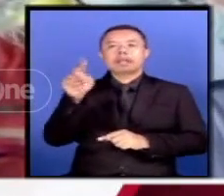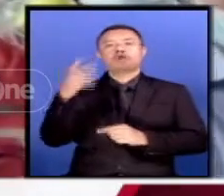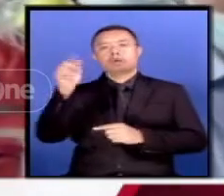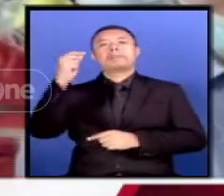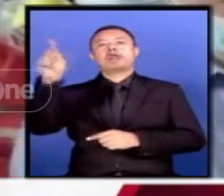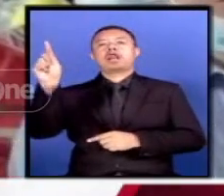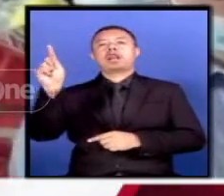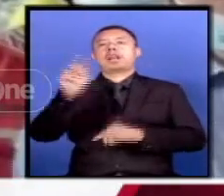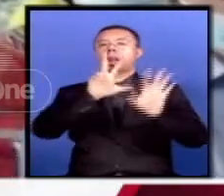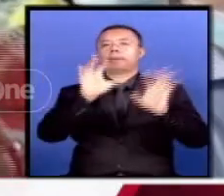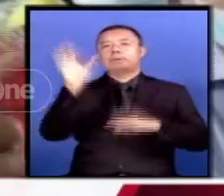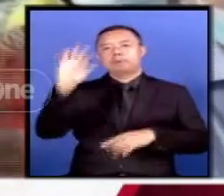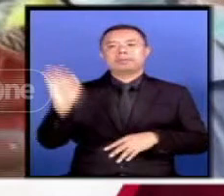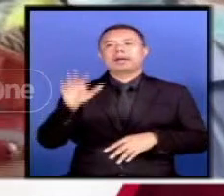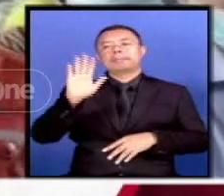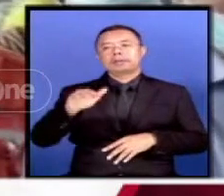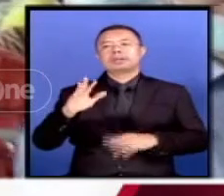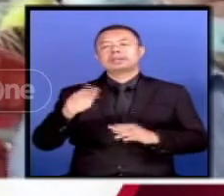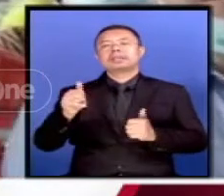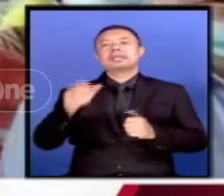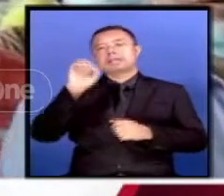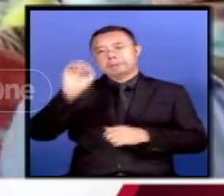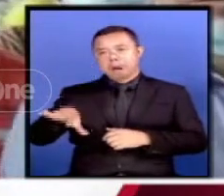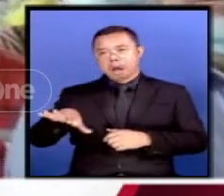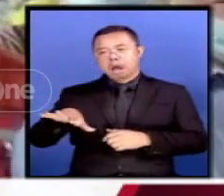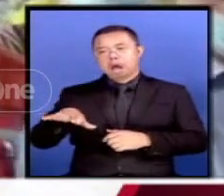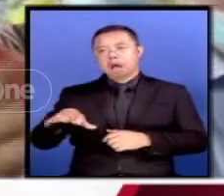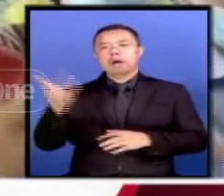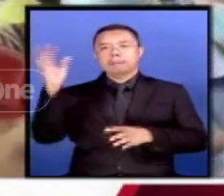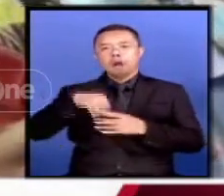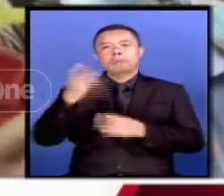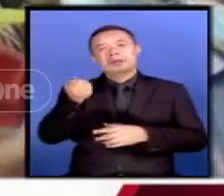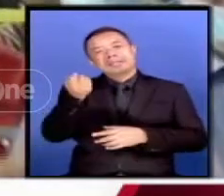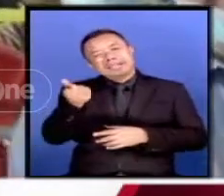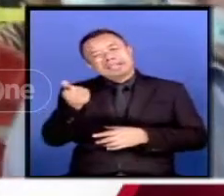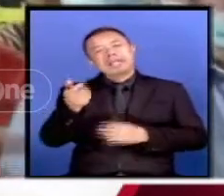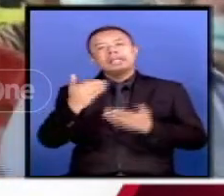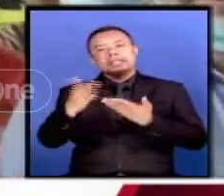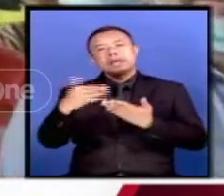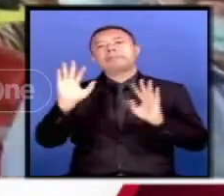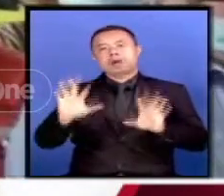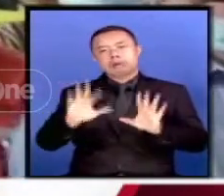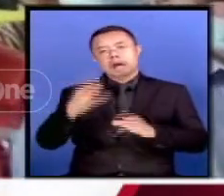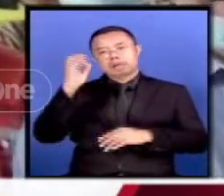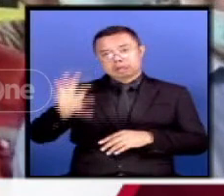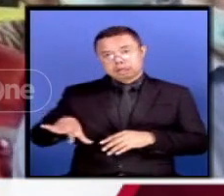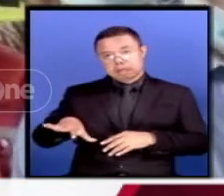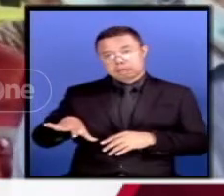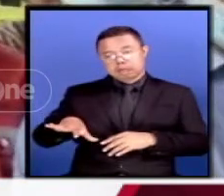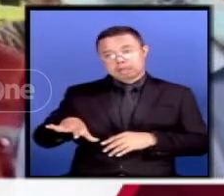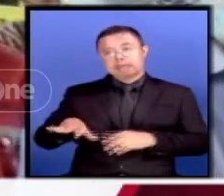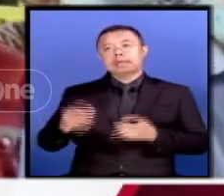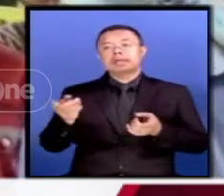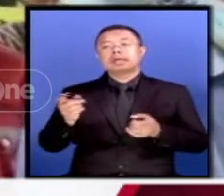benar. 80% itu masih berupa limbah, karena yang masuk baru sedikit, yang keluar banyak. Nah, apa artinya